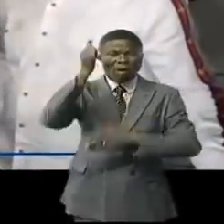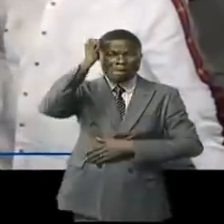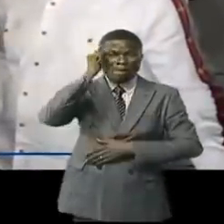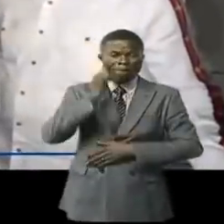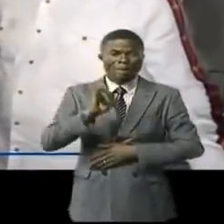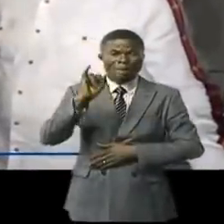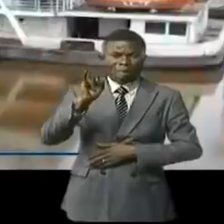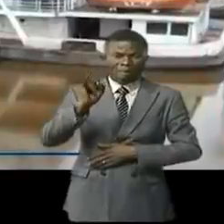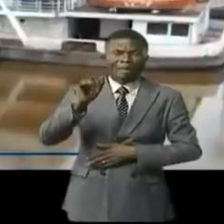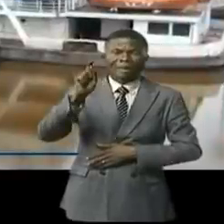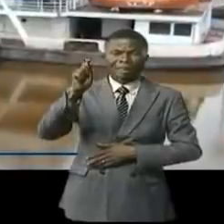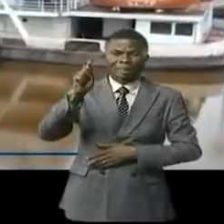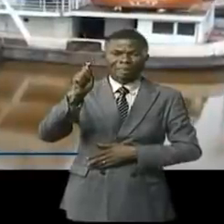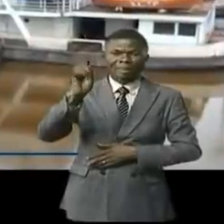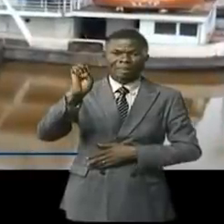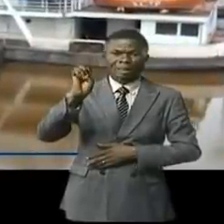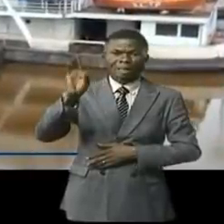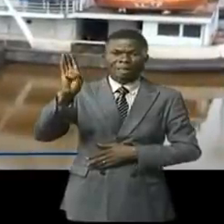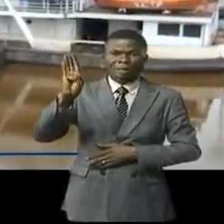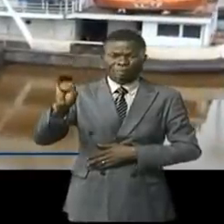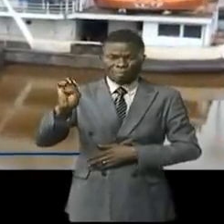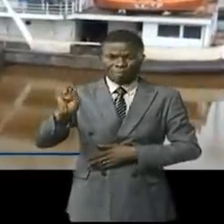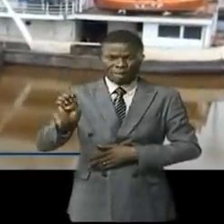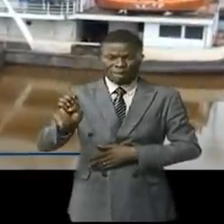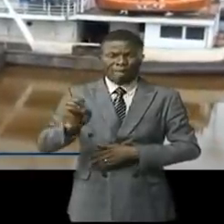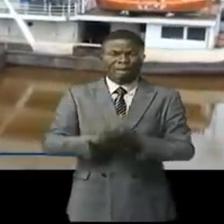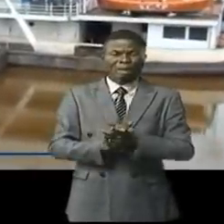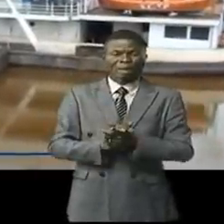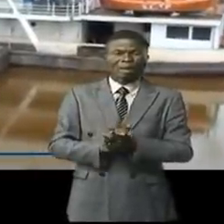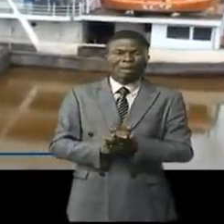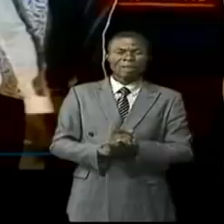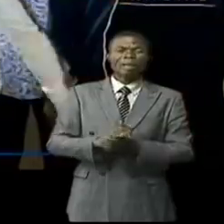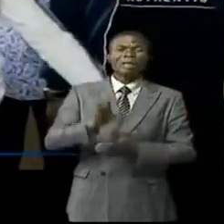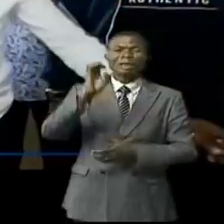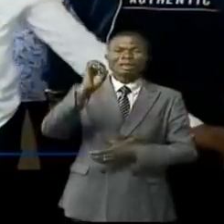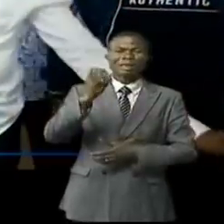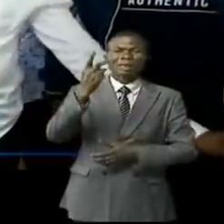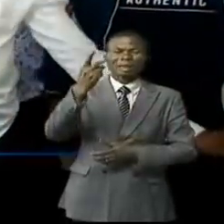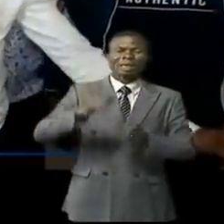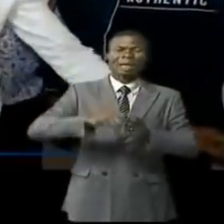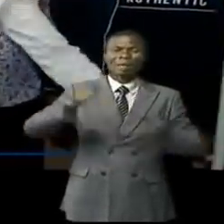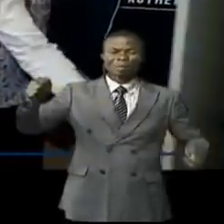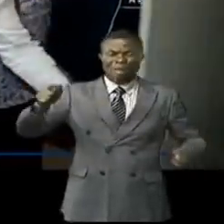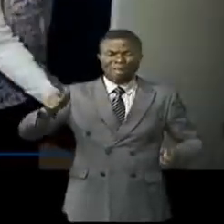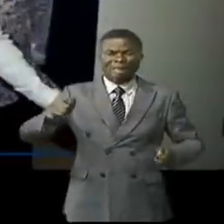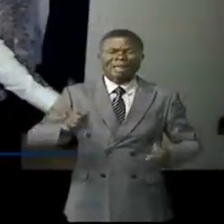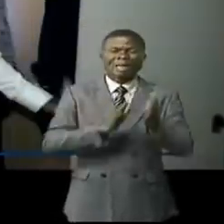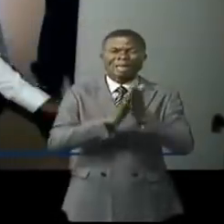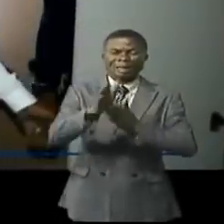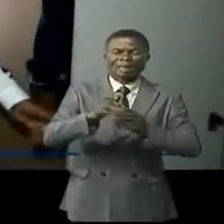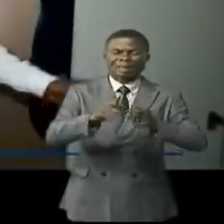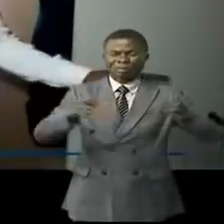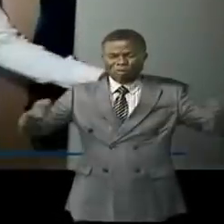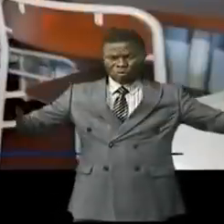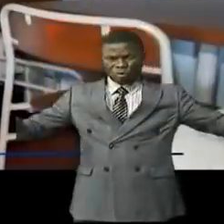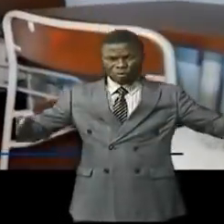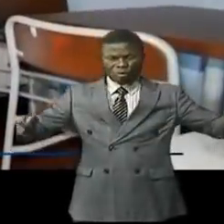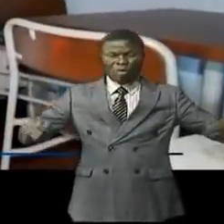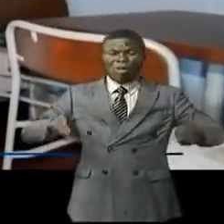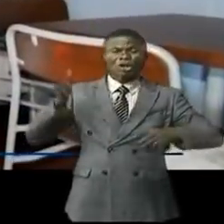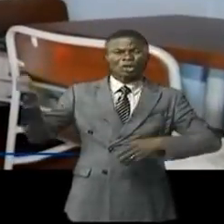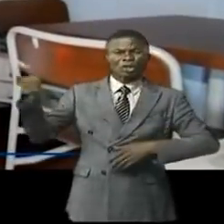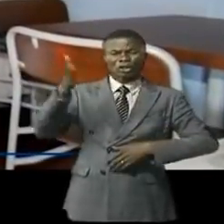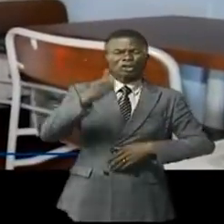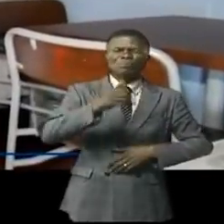ITB Kokolo. Cet hôtel flottant, long de 52 mètres et 15 mètres de largeur, est constitué des appartements